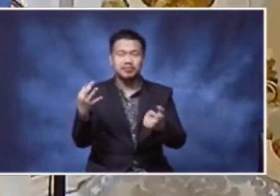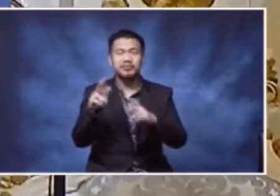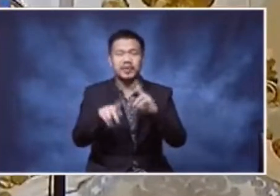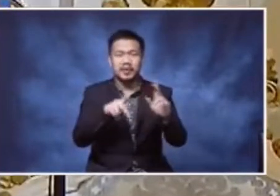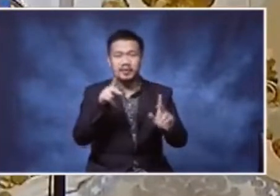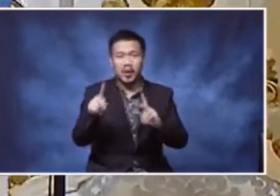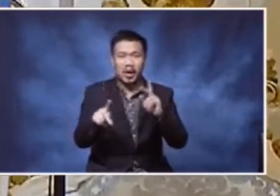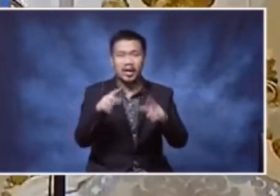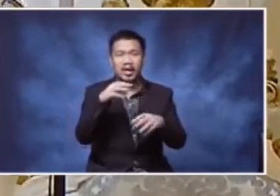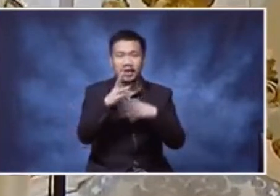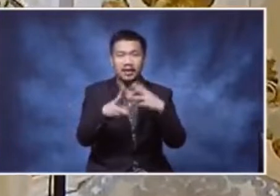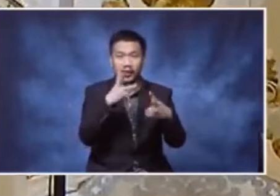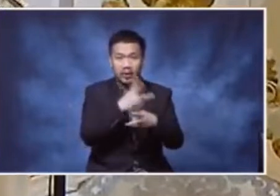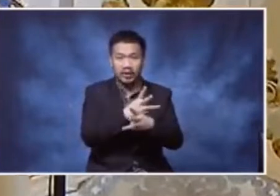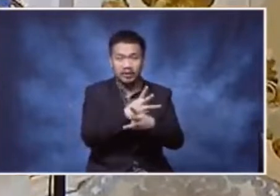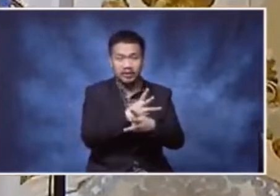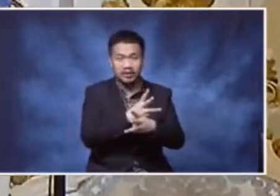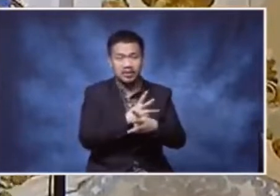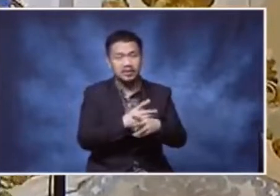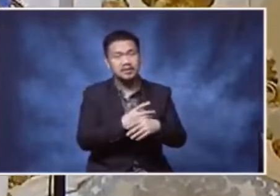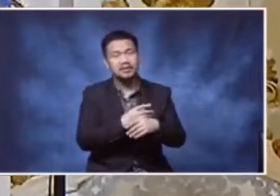7 bilyon,